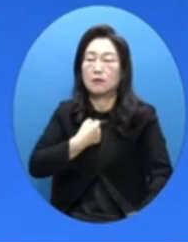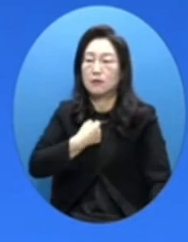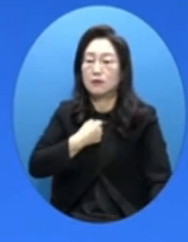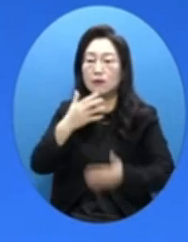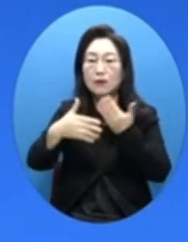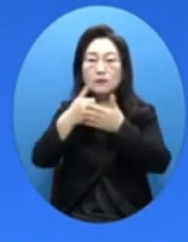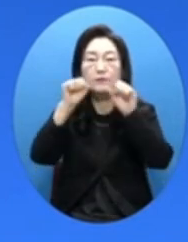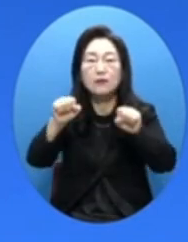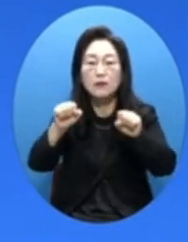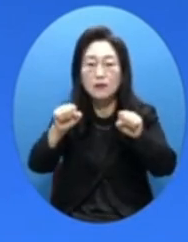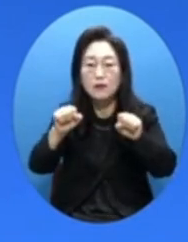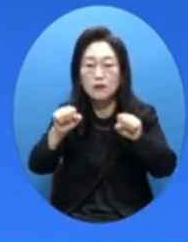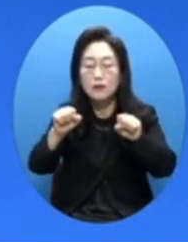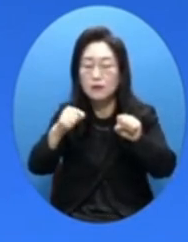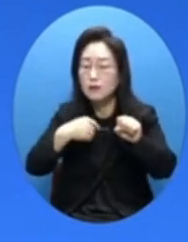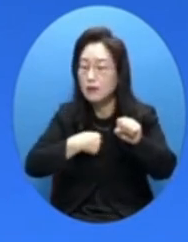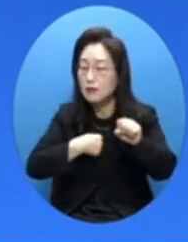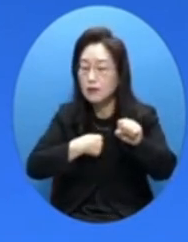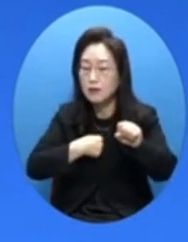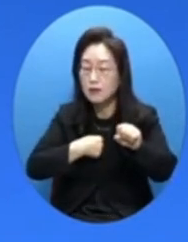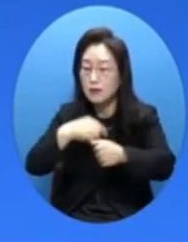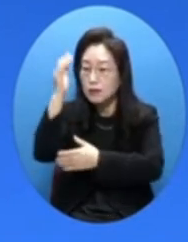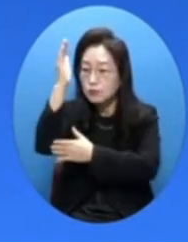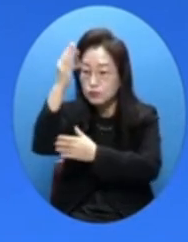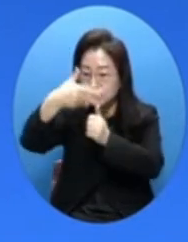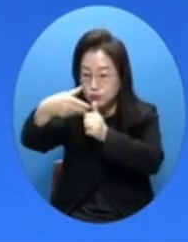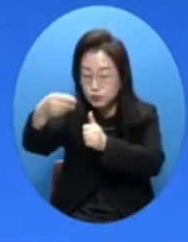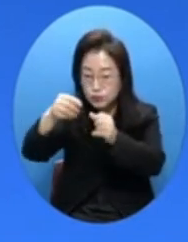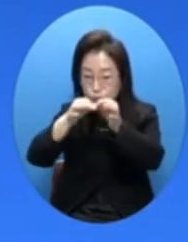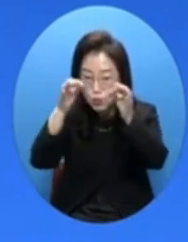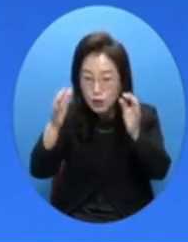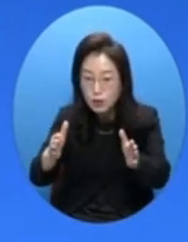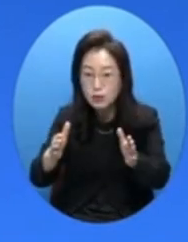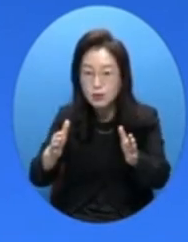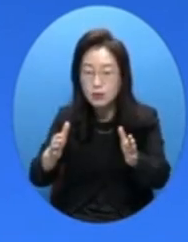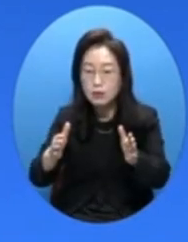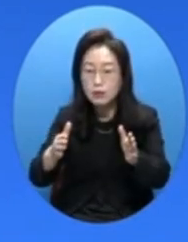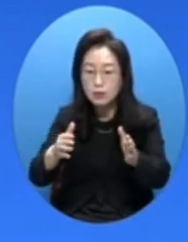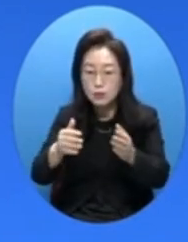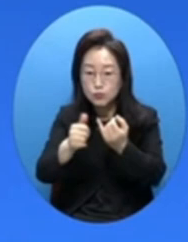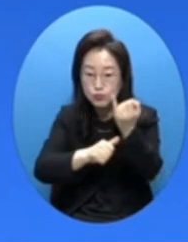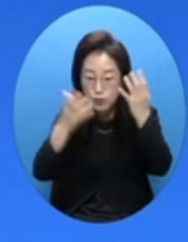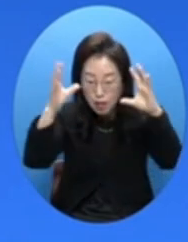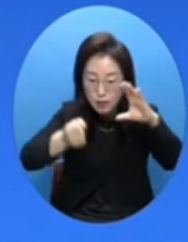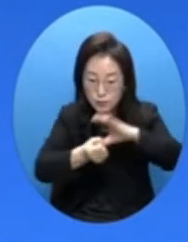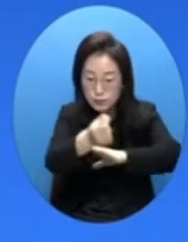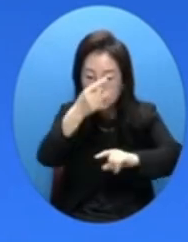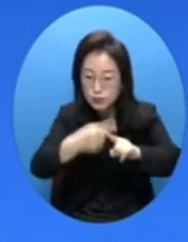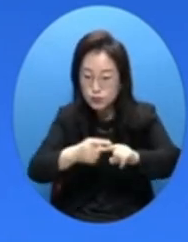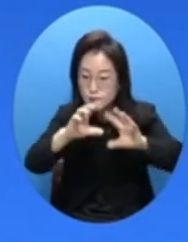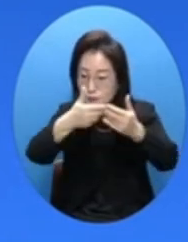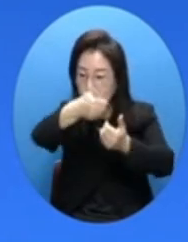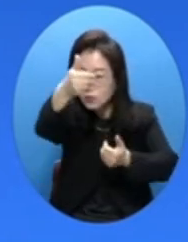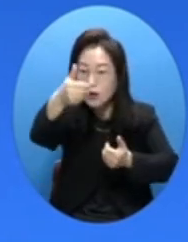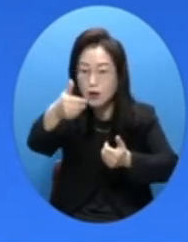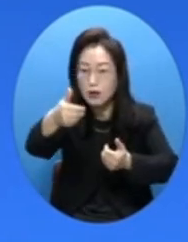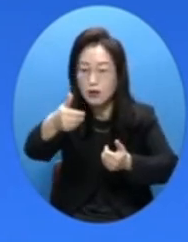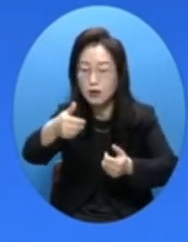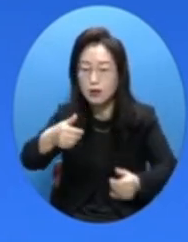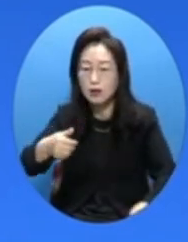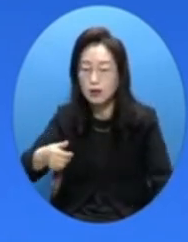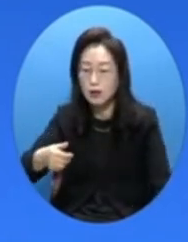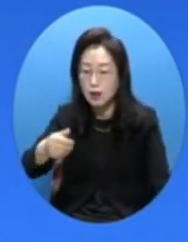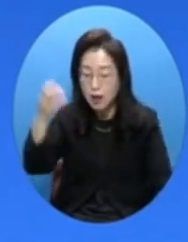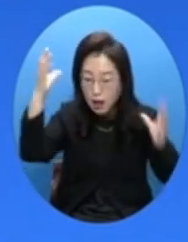내가 붕해를 인도로 간 동안에 우리 아내가 해산하다가 저렇게 세상을 떠나고